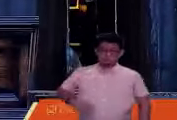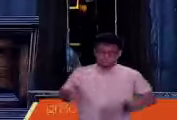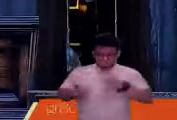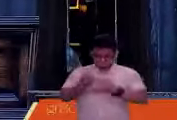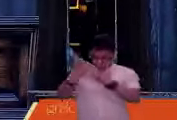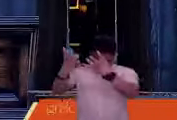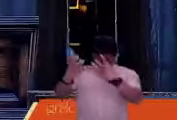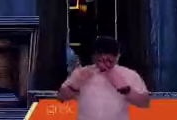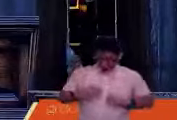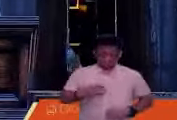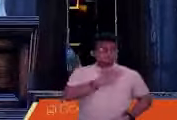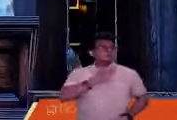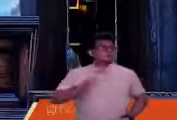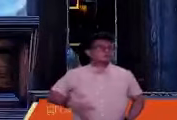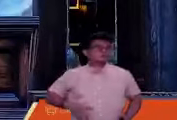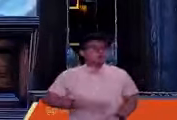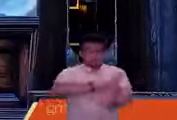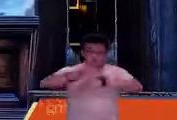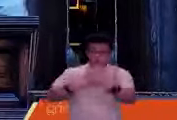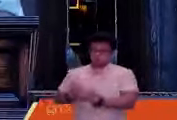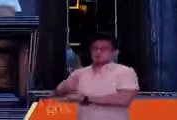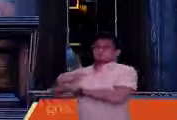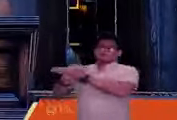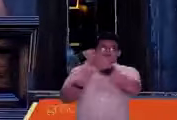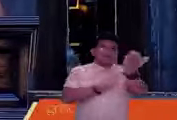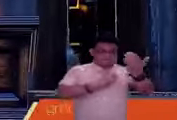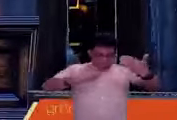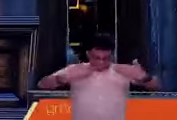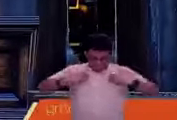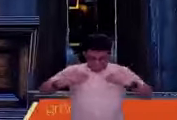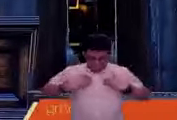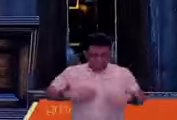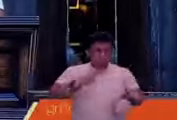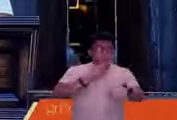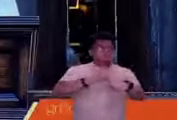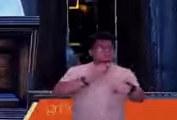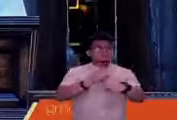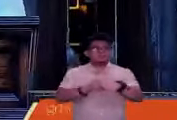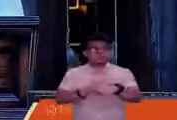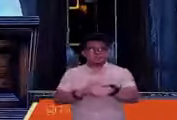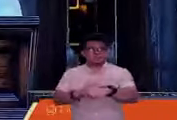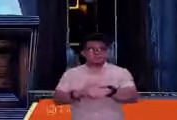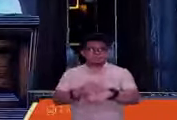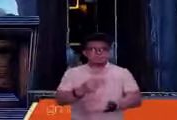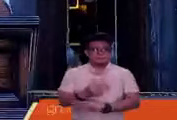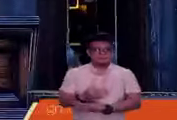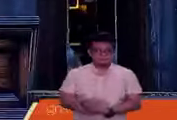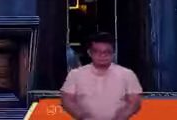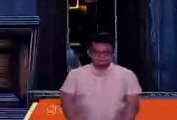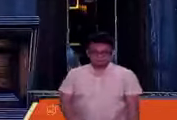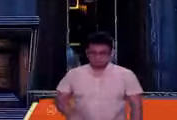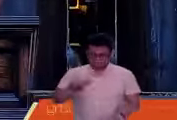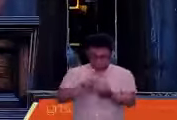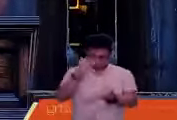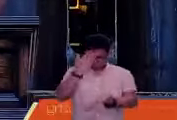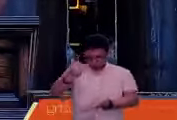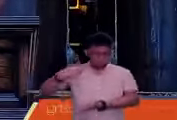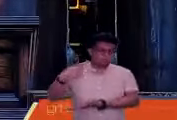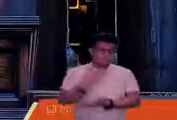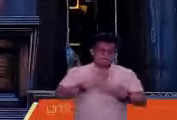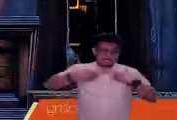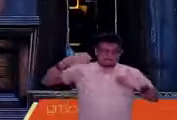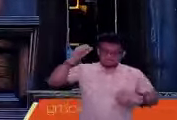nimong manluluwas, naa kay ministry. Ha? Mauna, mga kaigsunan, we have to understand